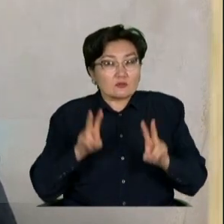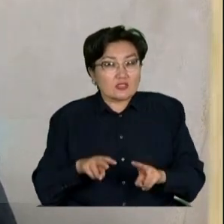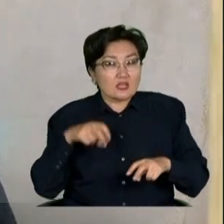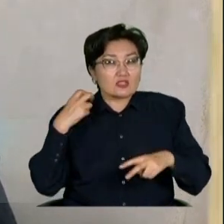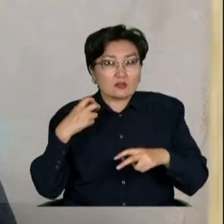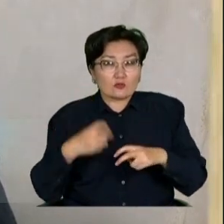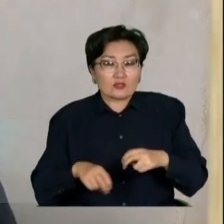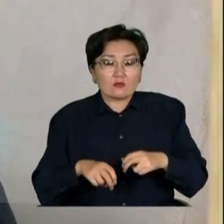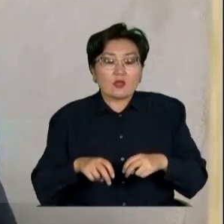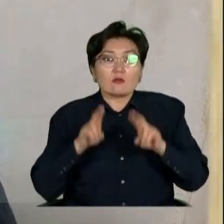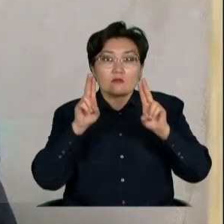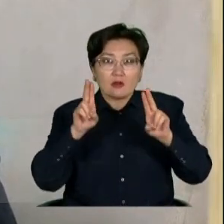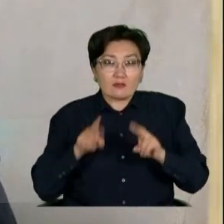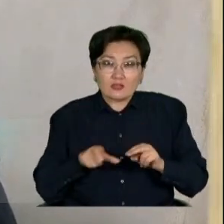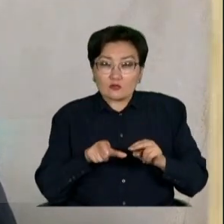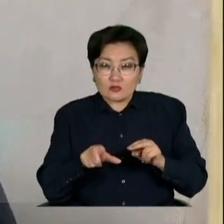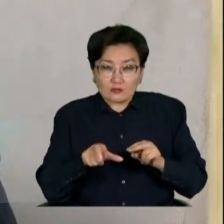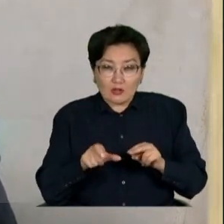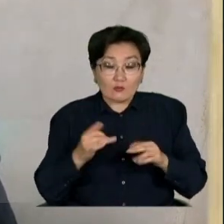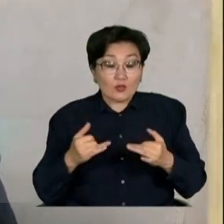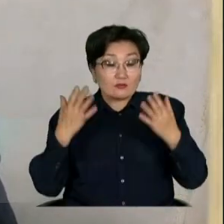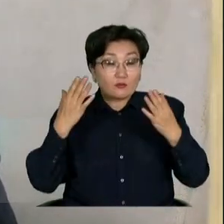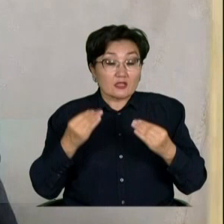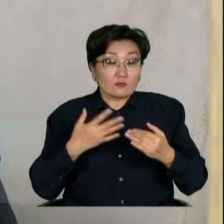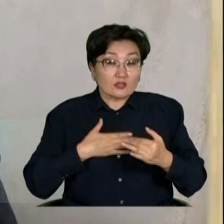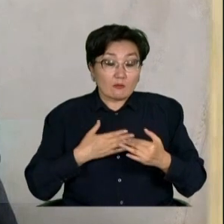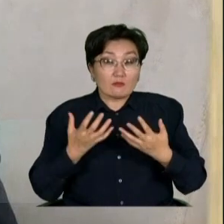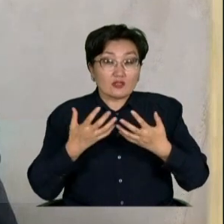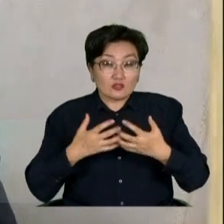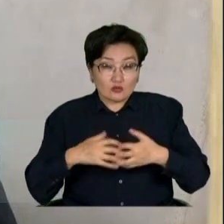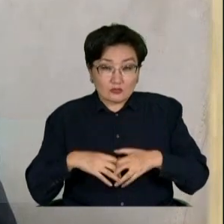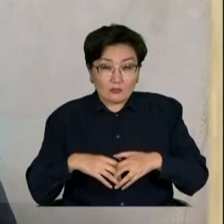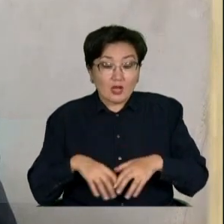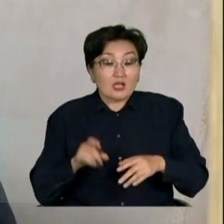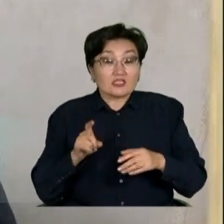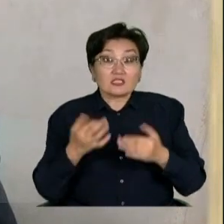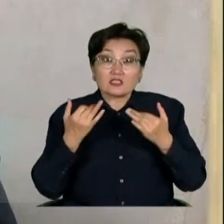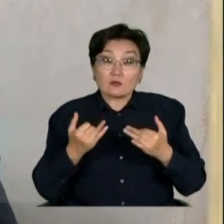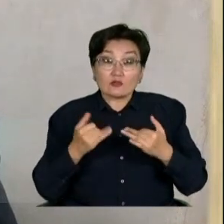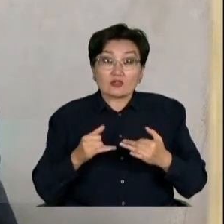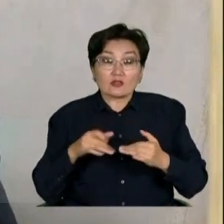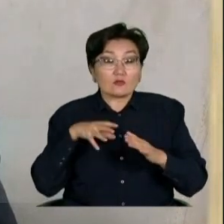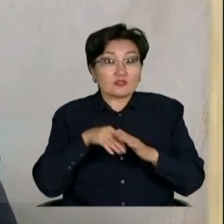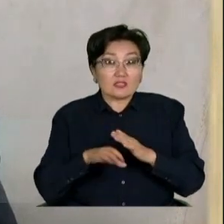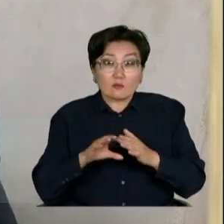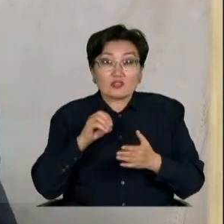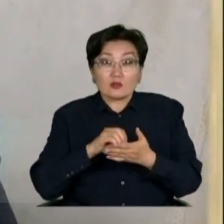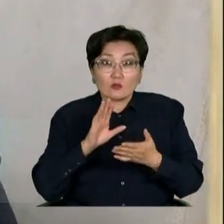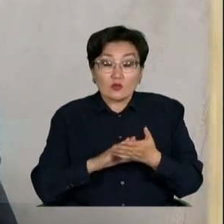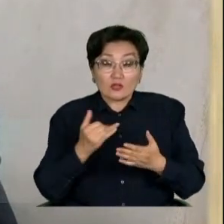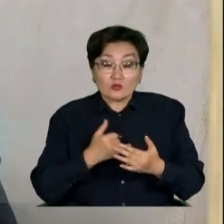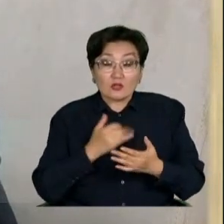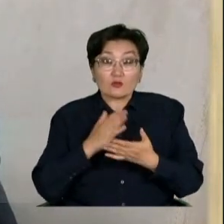нарушают правила дорожного движения. На сегодняшний день, по нашим подсчетам, хотя сейчас они не подлежат регистрации, у нас